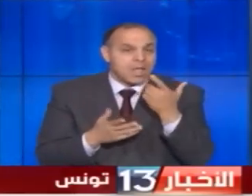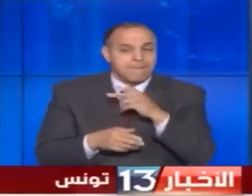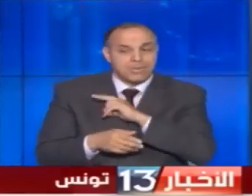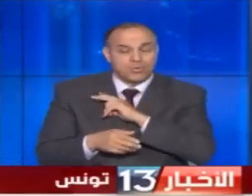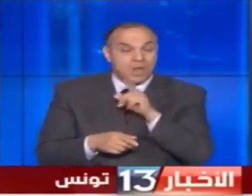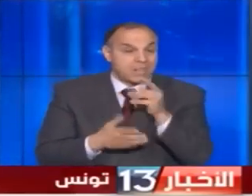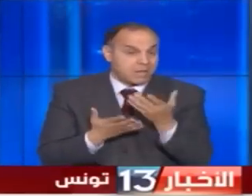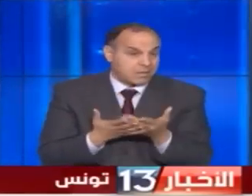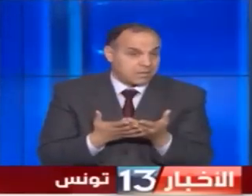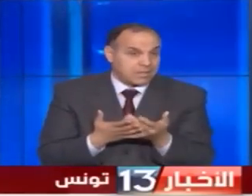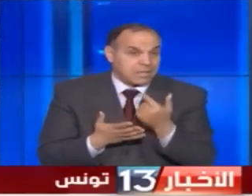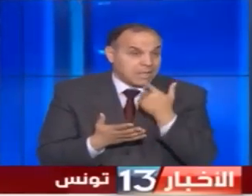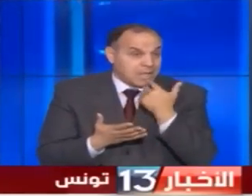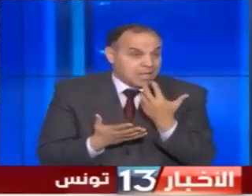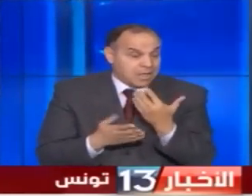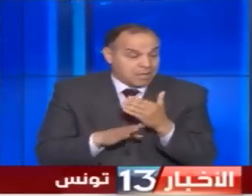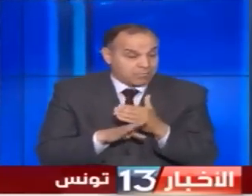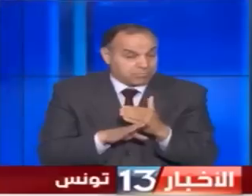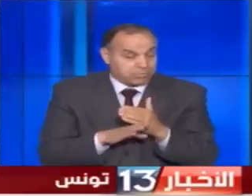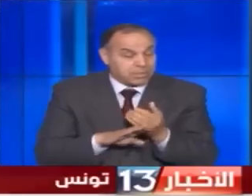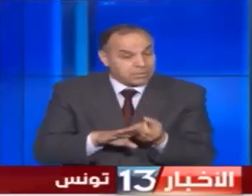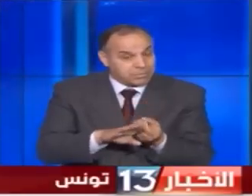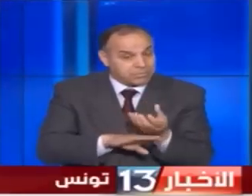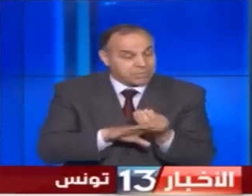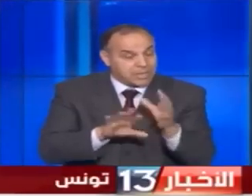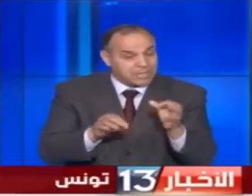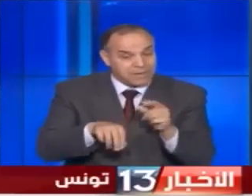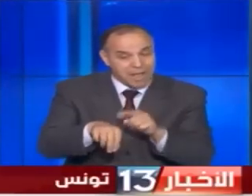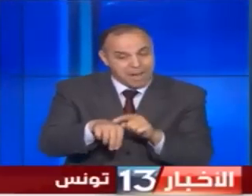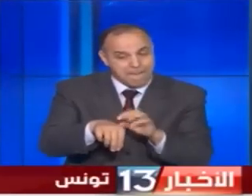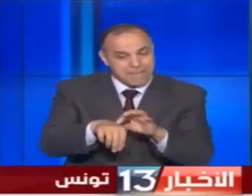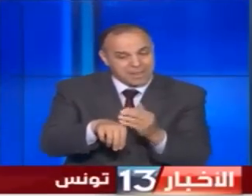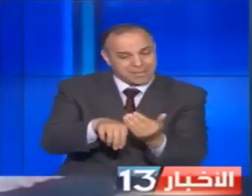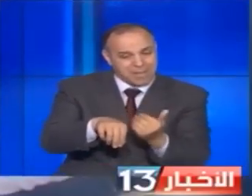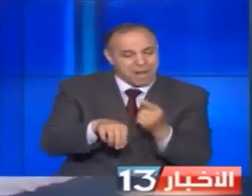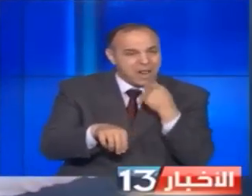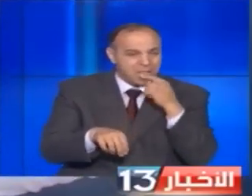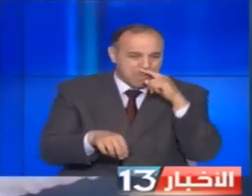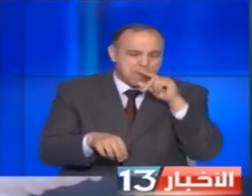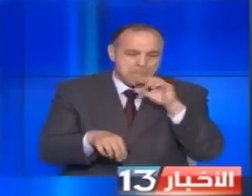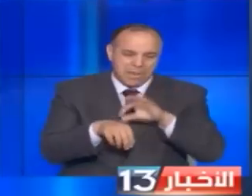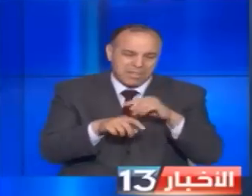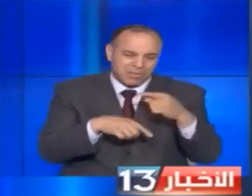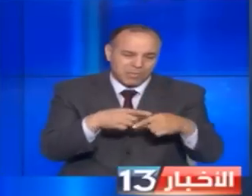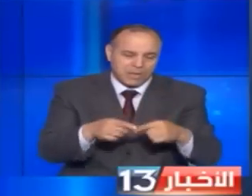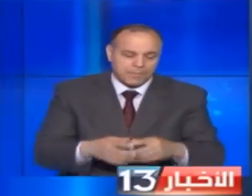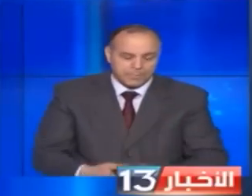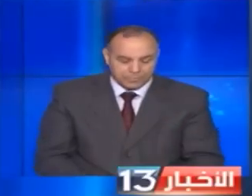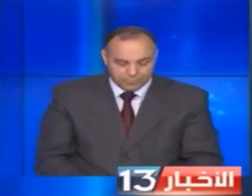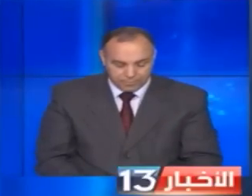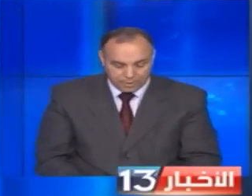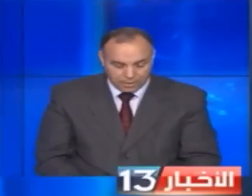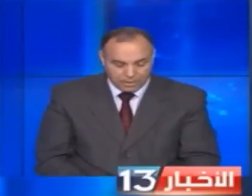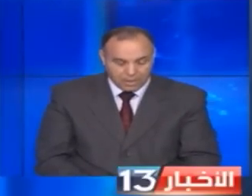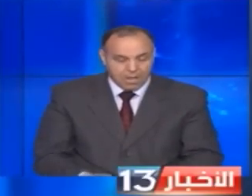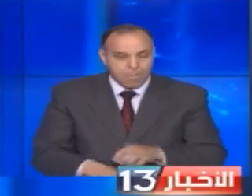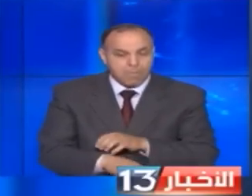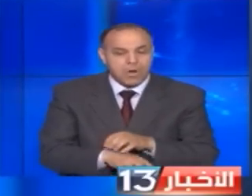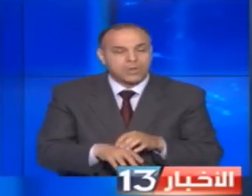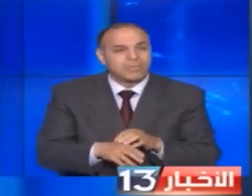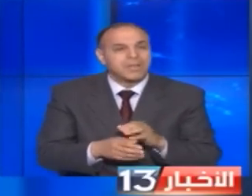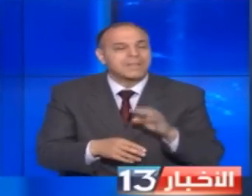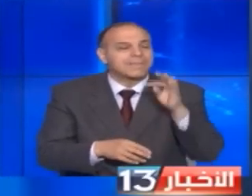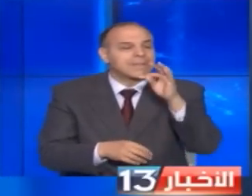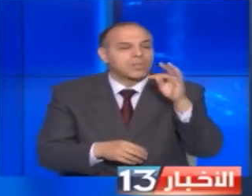عليها انها جيده لتوعيه للكشف المبكر عن الامراض المزمنه وفيما تماديه هيبه